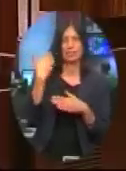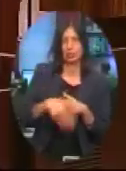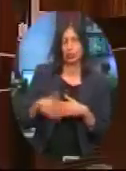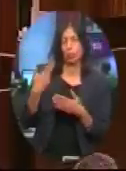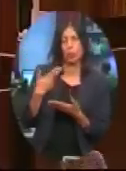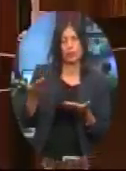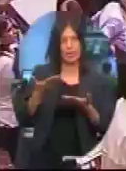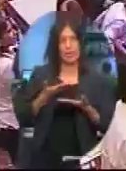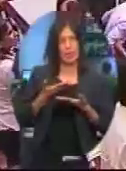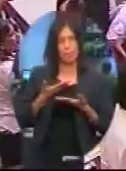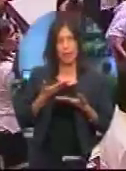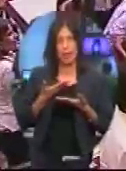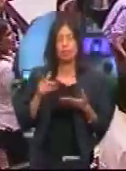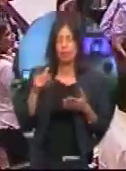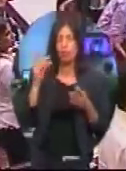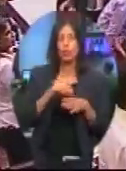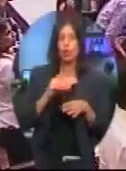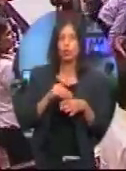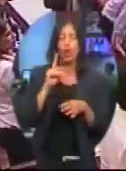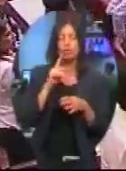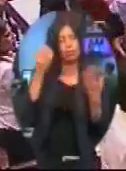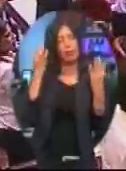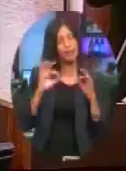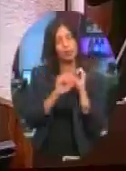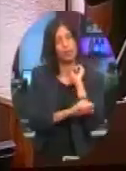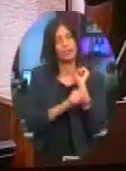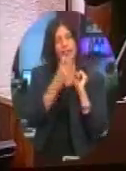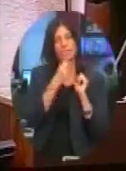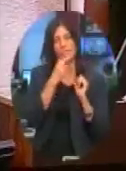תואר דוקטור לשם כבוד באוניברסיטה העברית בירושלים.